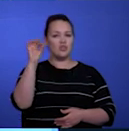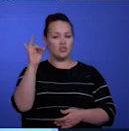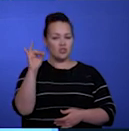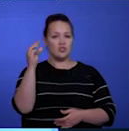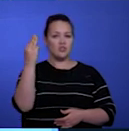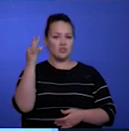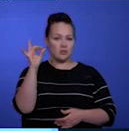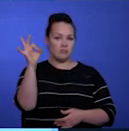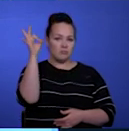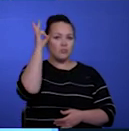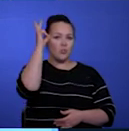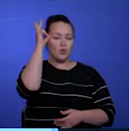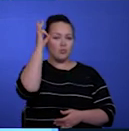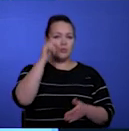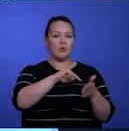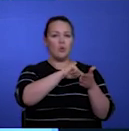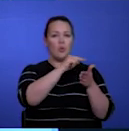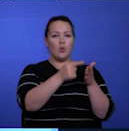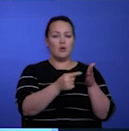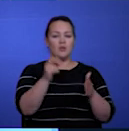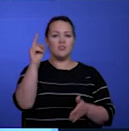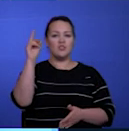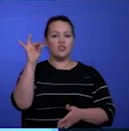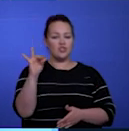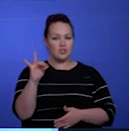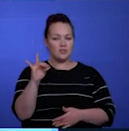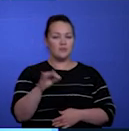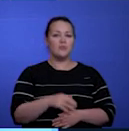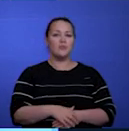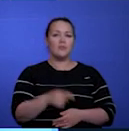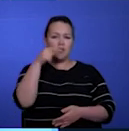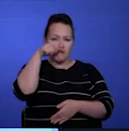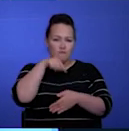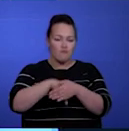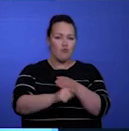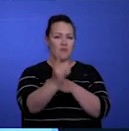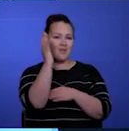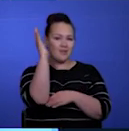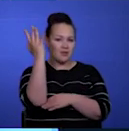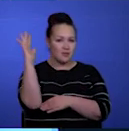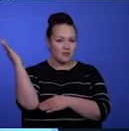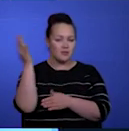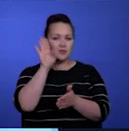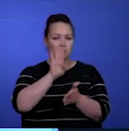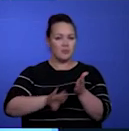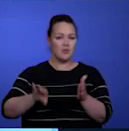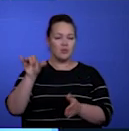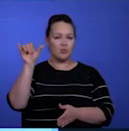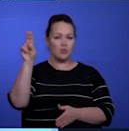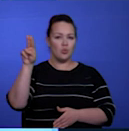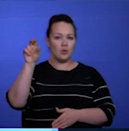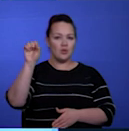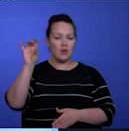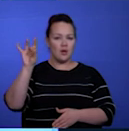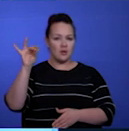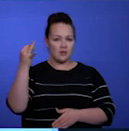помним корень жив и вот в глубине лесных безударный гласный е